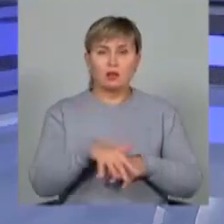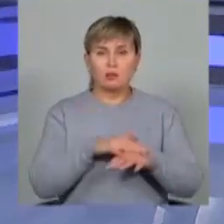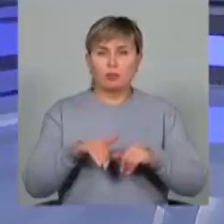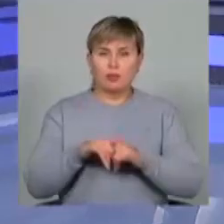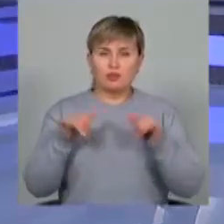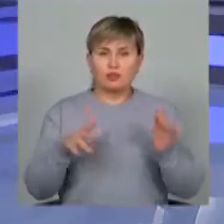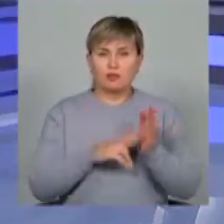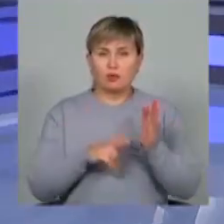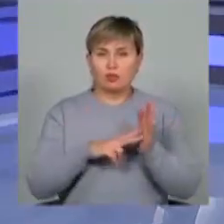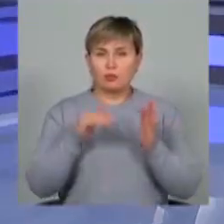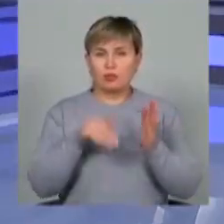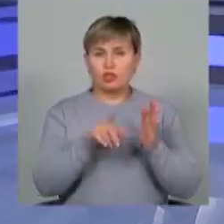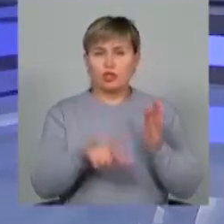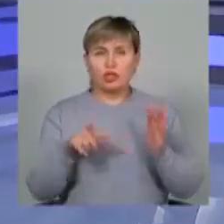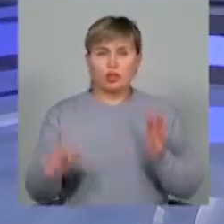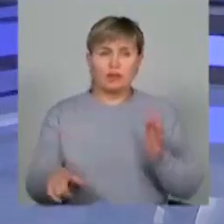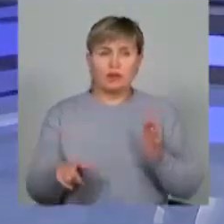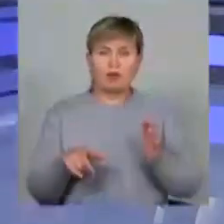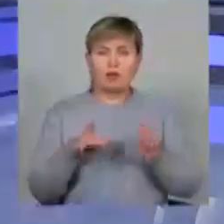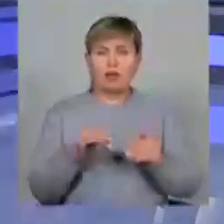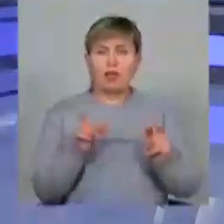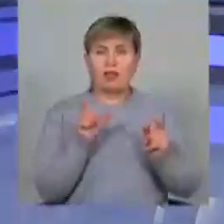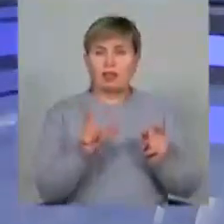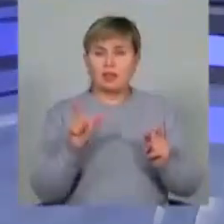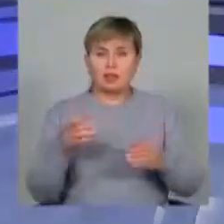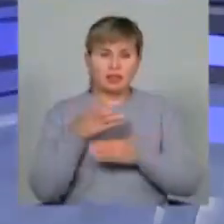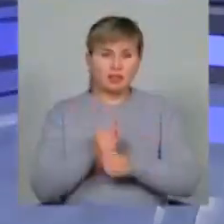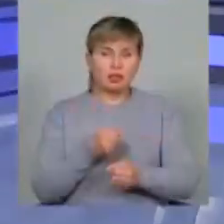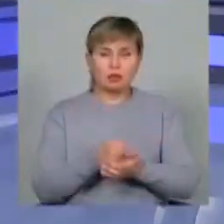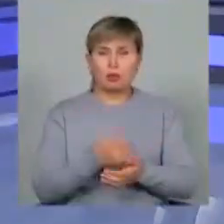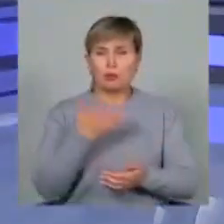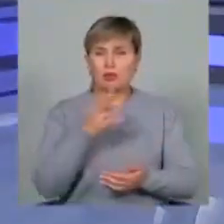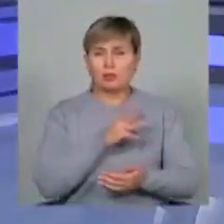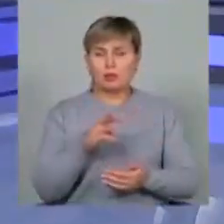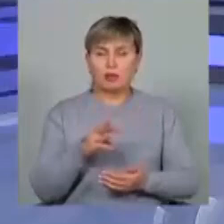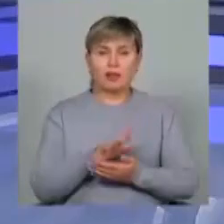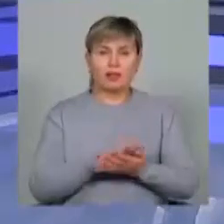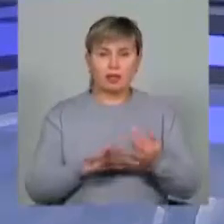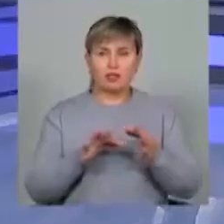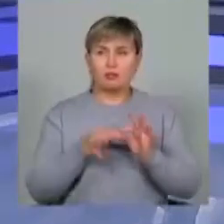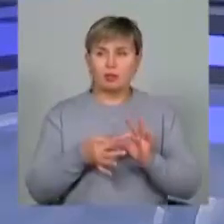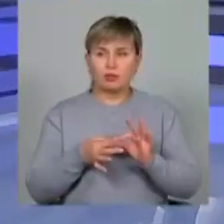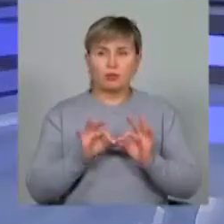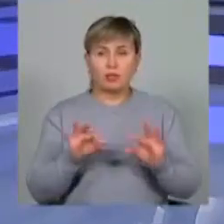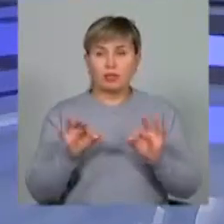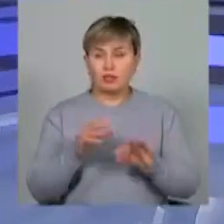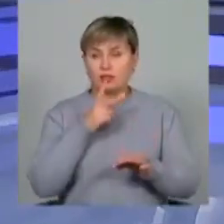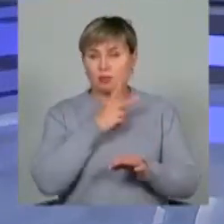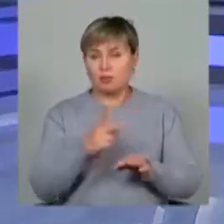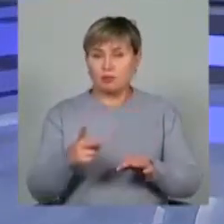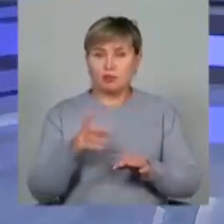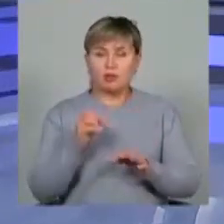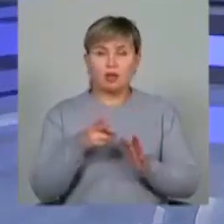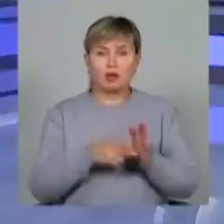превысит 80 тысяч человек, а интервал движения сократится до 5 минут. Айнра Финарикбаева прокатилась на новеньких вагонах